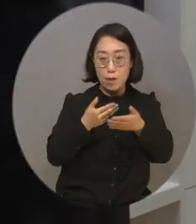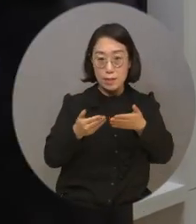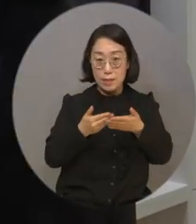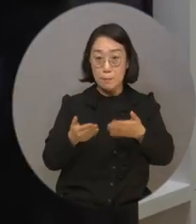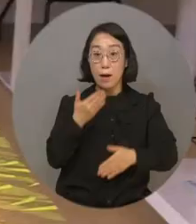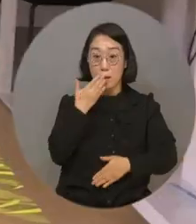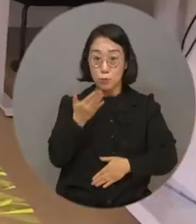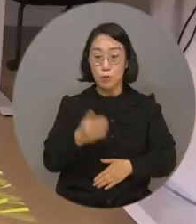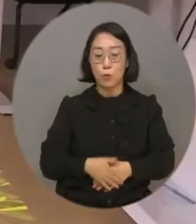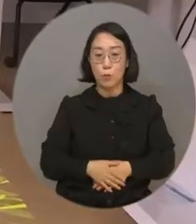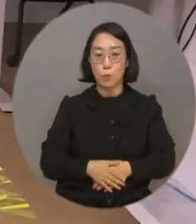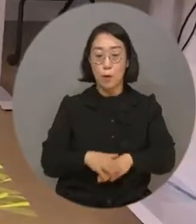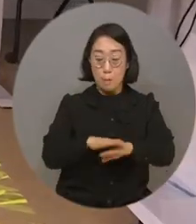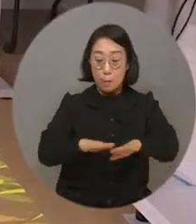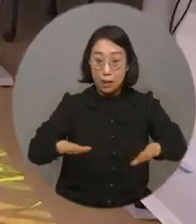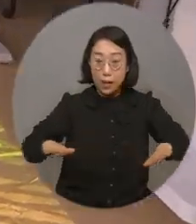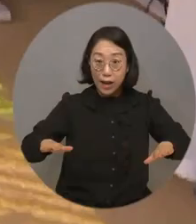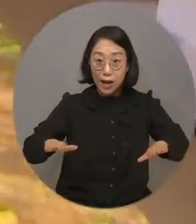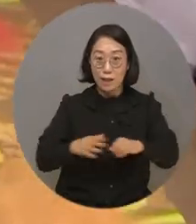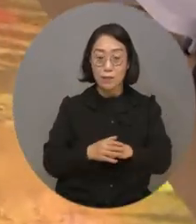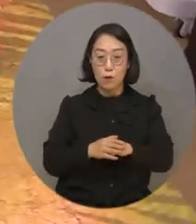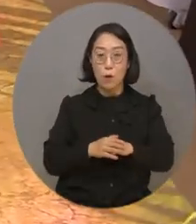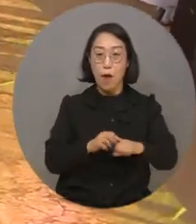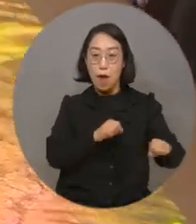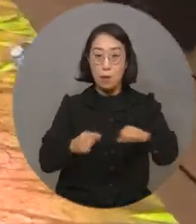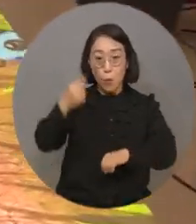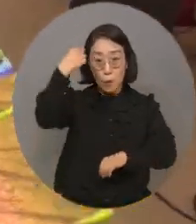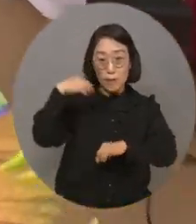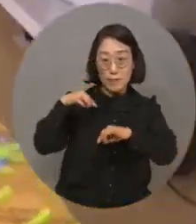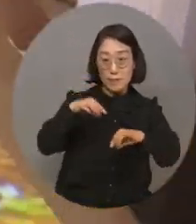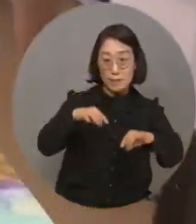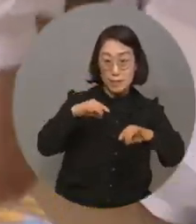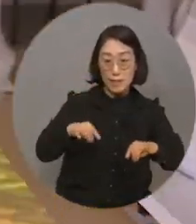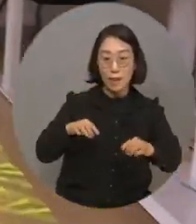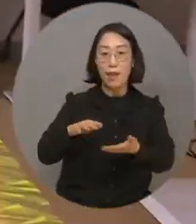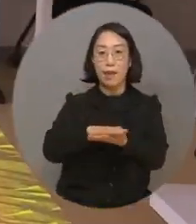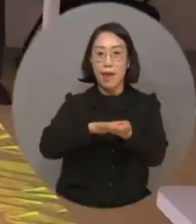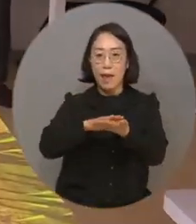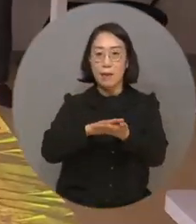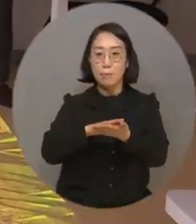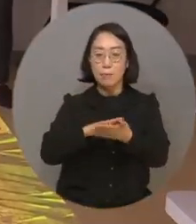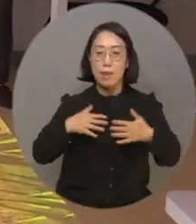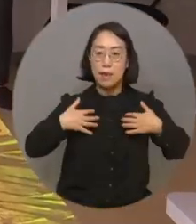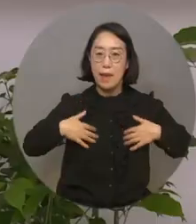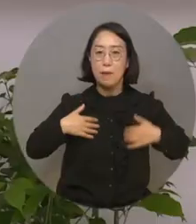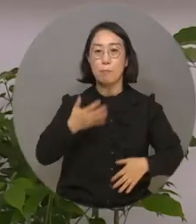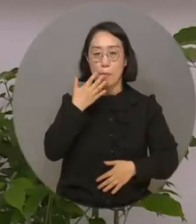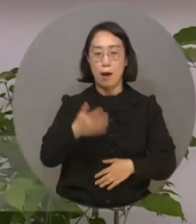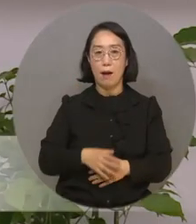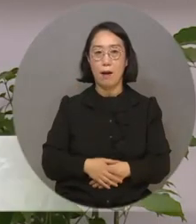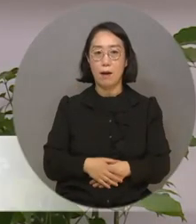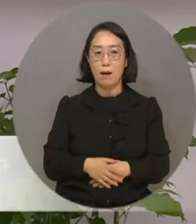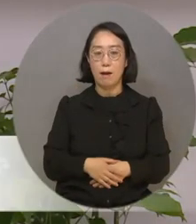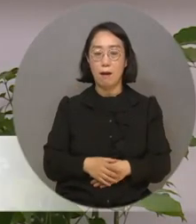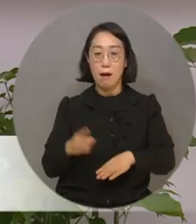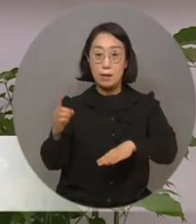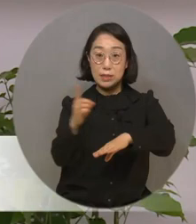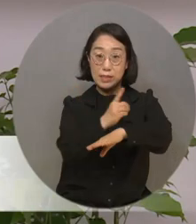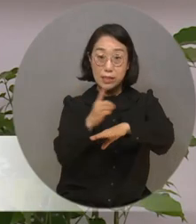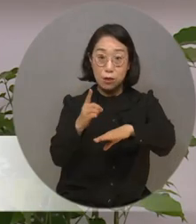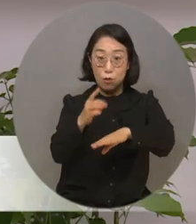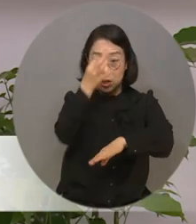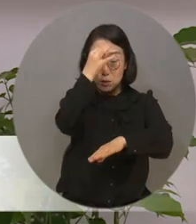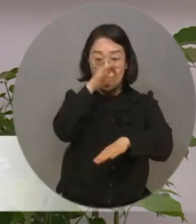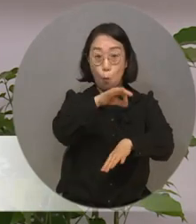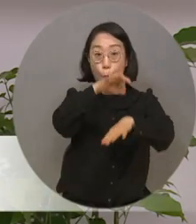그릴 수 있고 바닥을 활용한 모션 인식 AR 기계를 이용해 게임을 즐길 수 있습니다 디지털 시설을